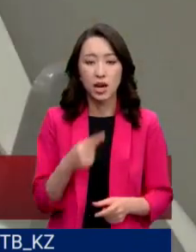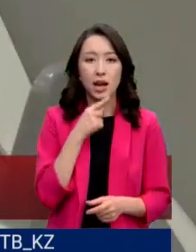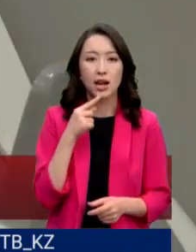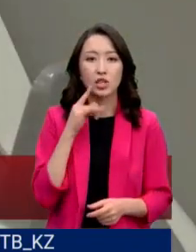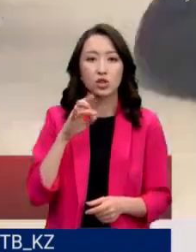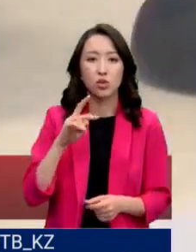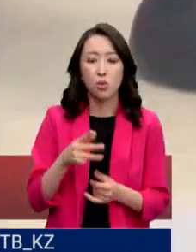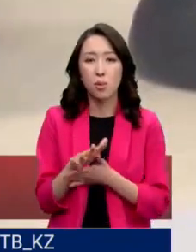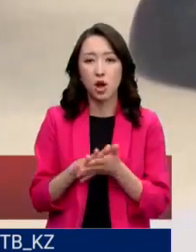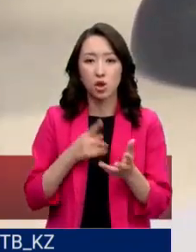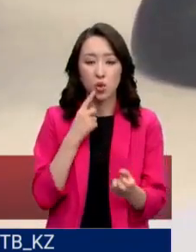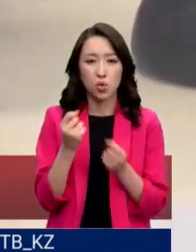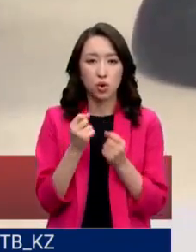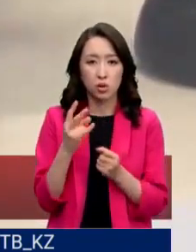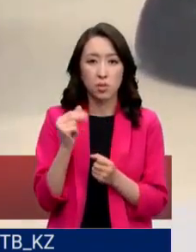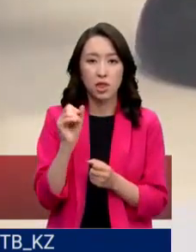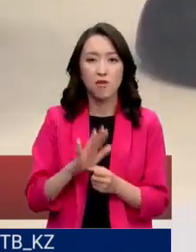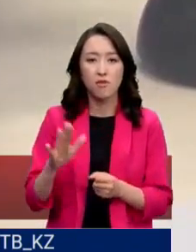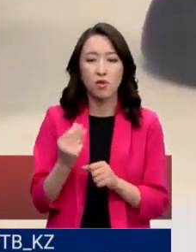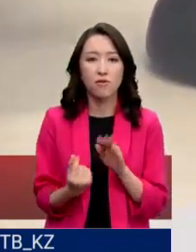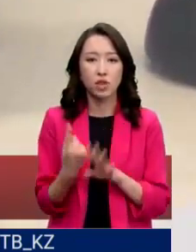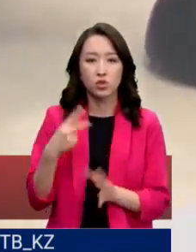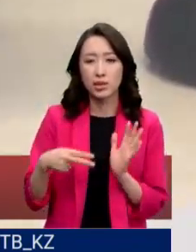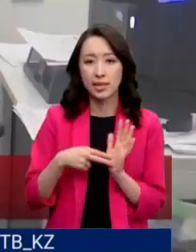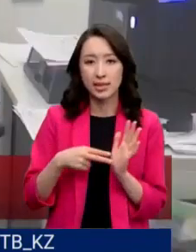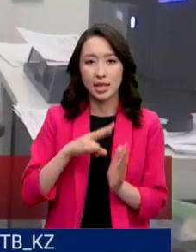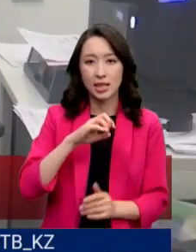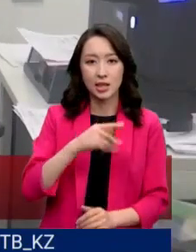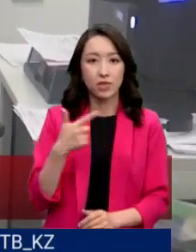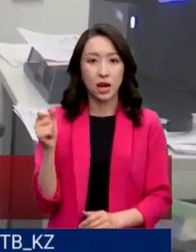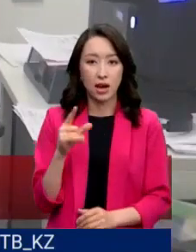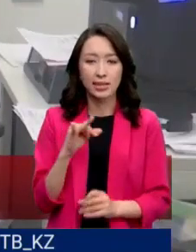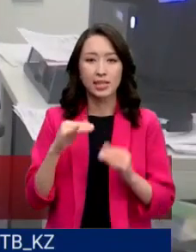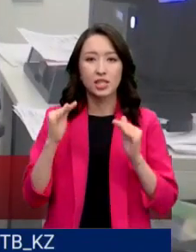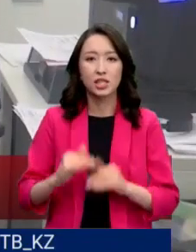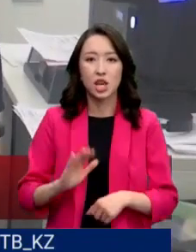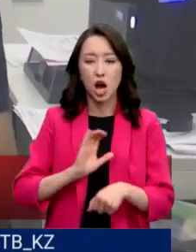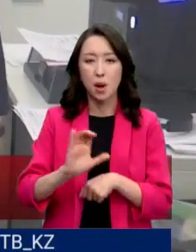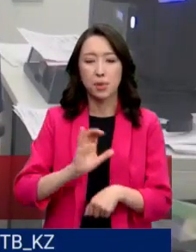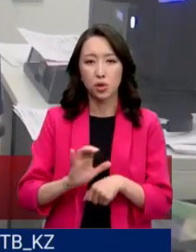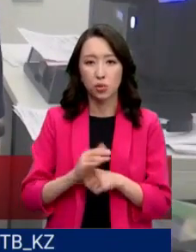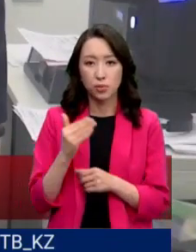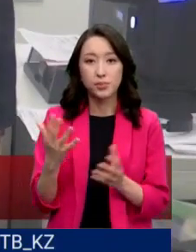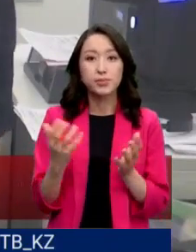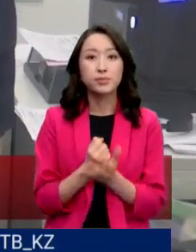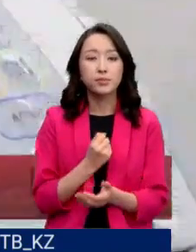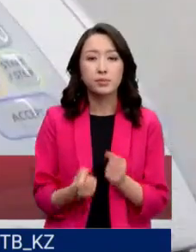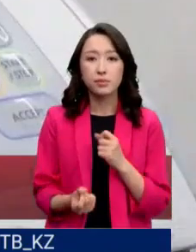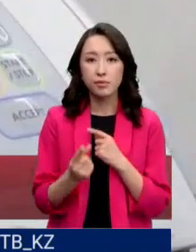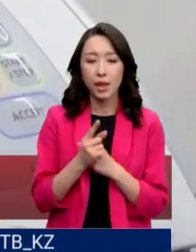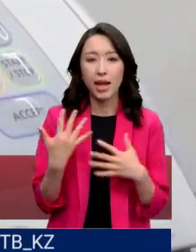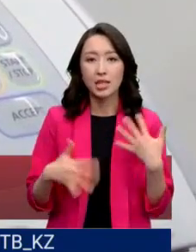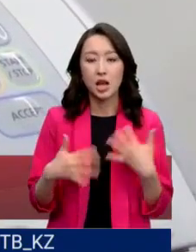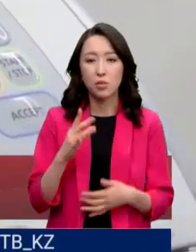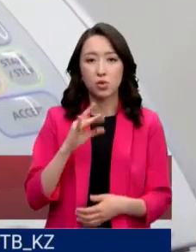рубль продолжил укрепление на фоне высоких цен на нефть и газ и низких объемов импорта. Это, соответственно, привело к